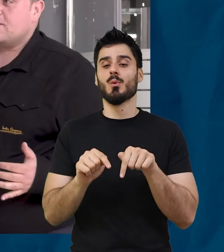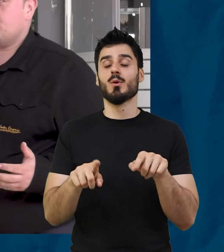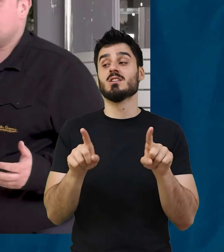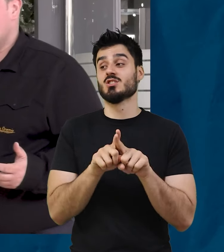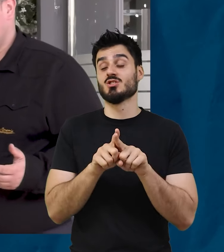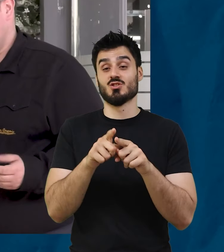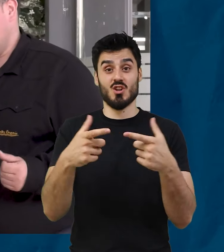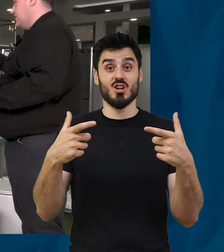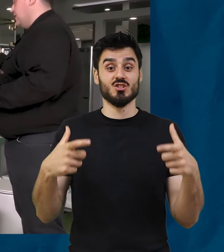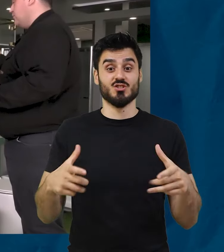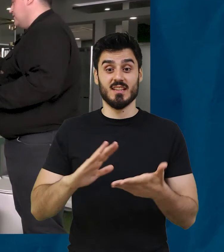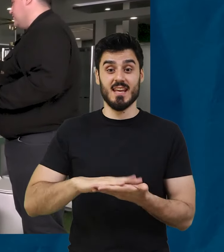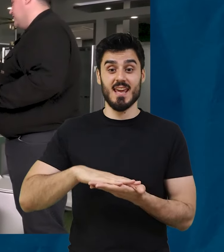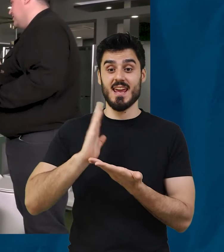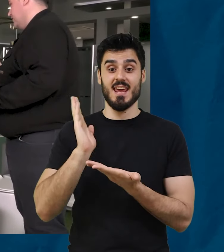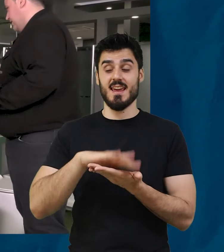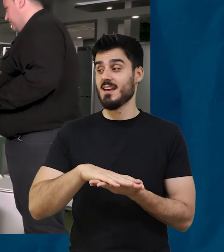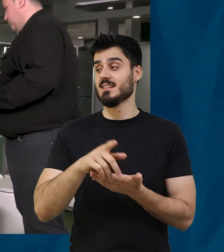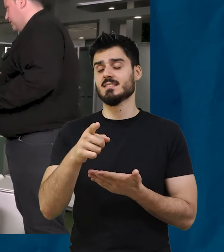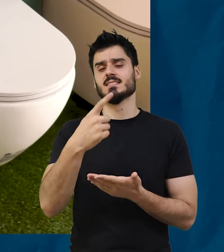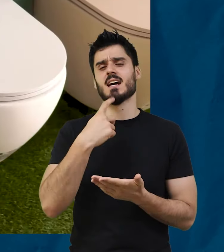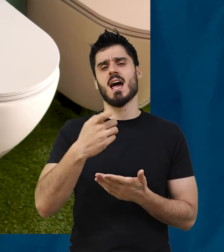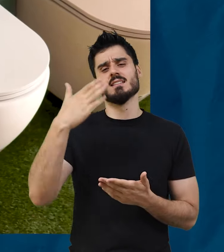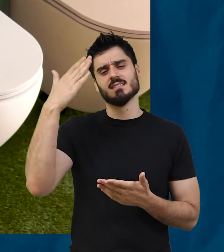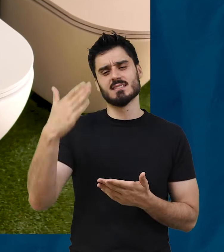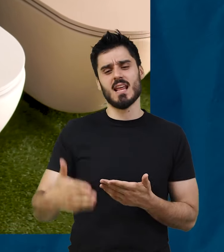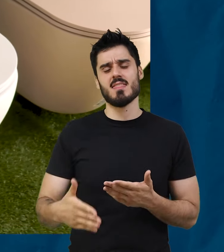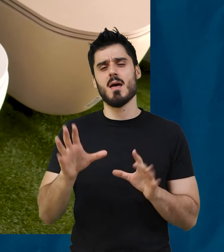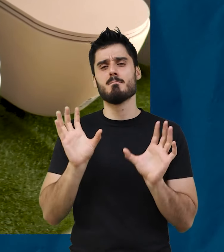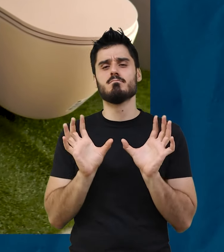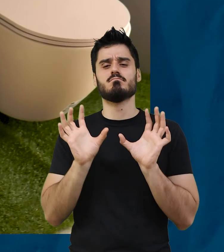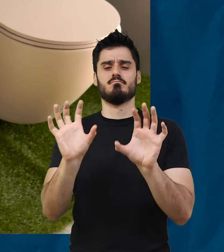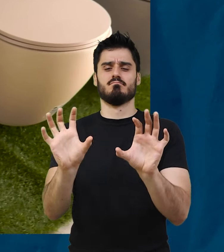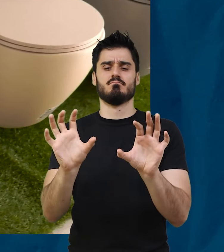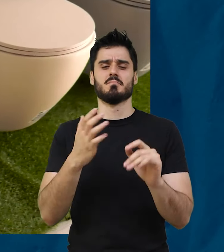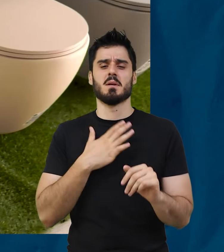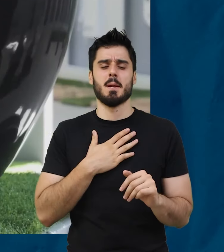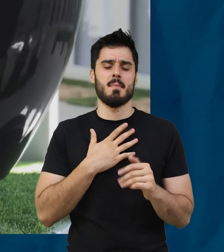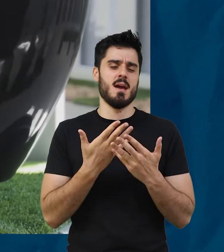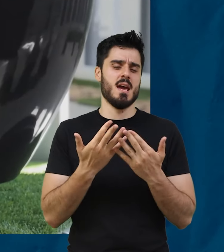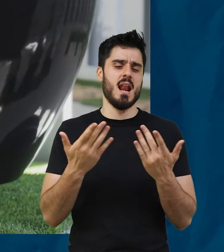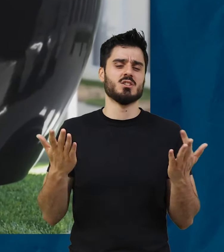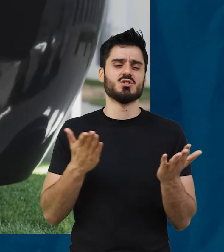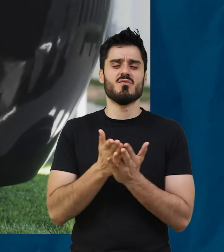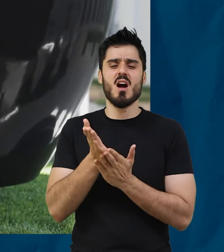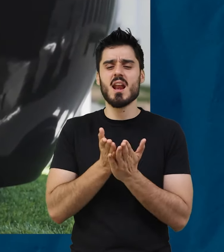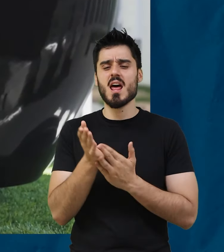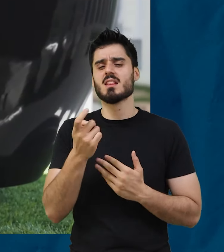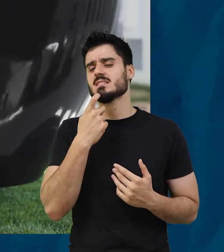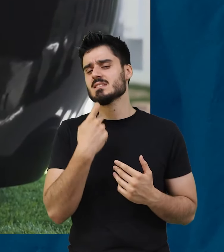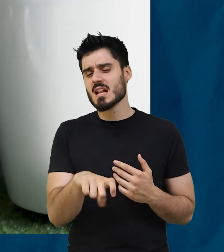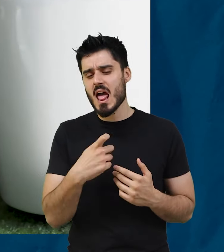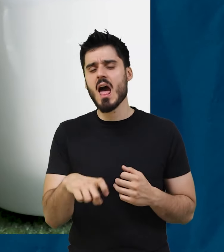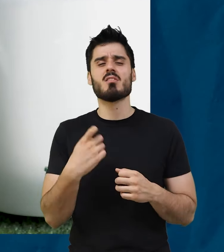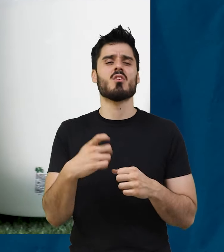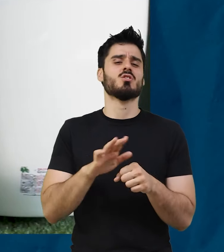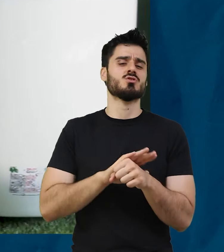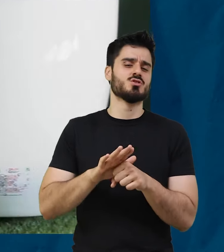Ето и нашите конзолни чинии. Както знаеш, те са за стенен монтаж. Имаме матови серии, както и златен, черен